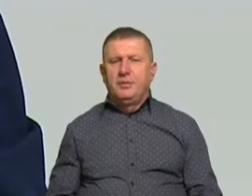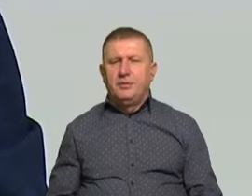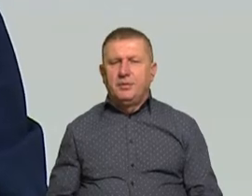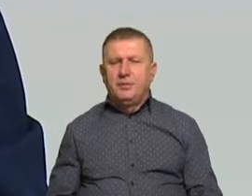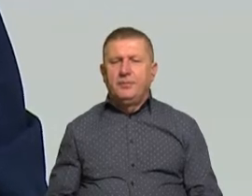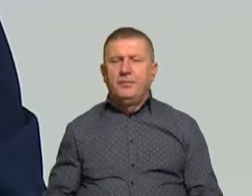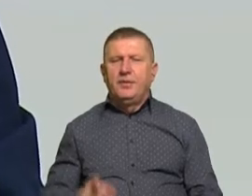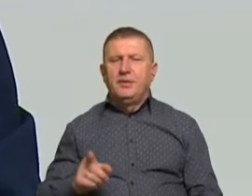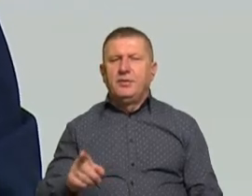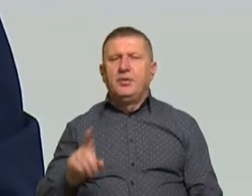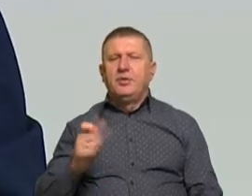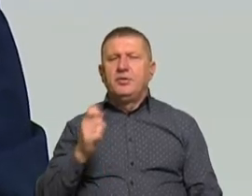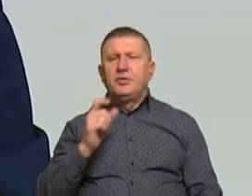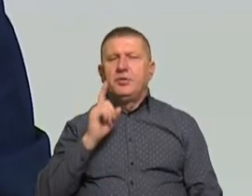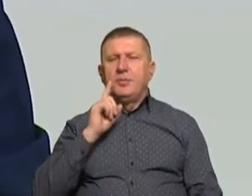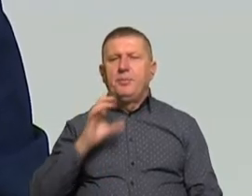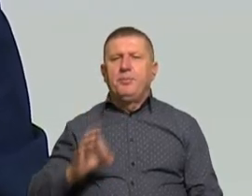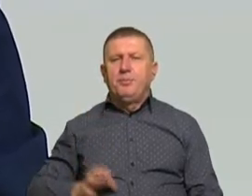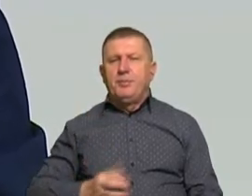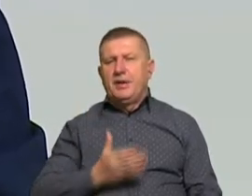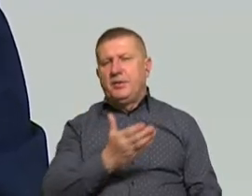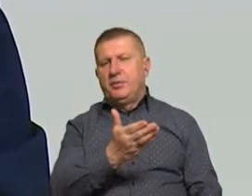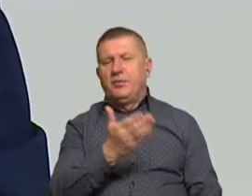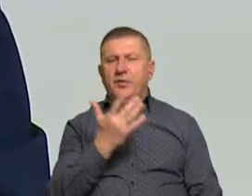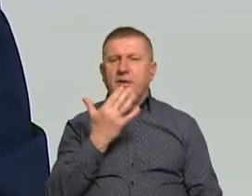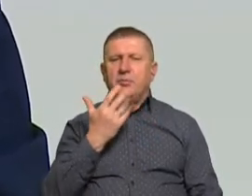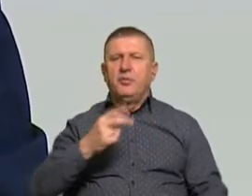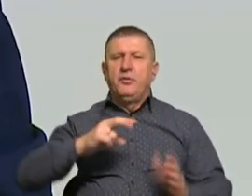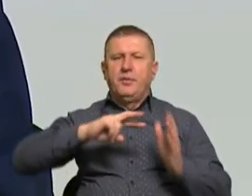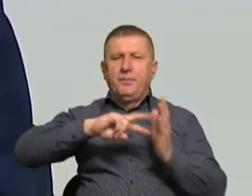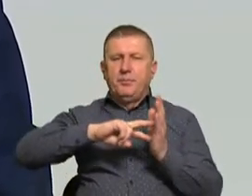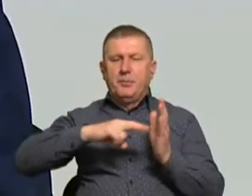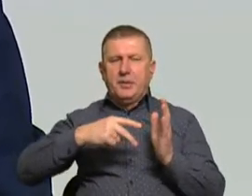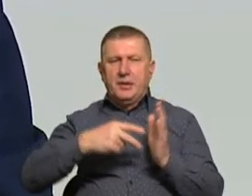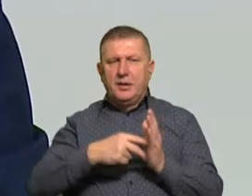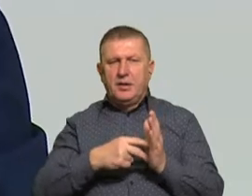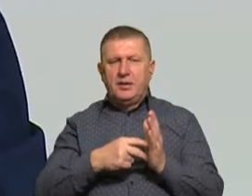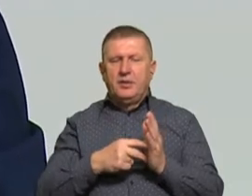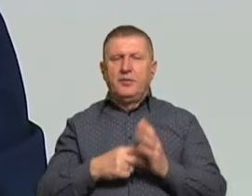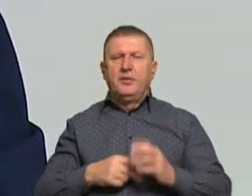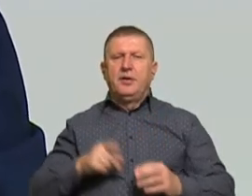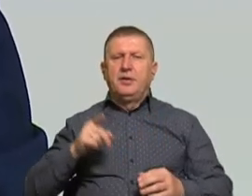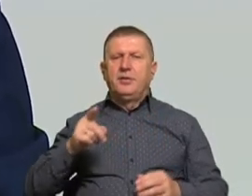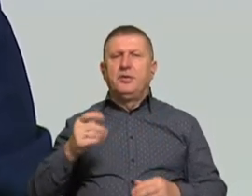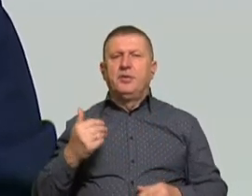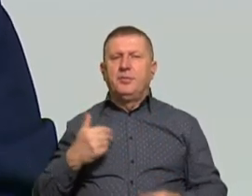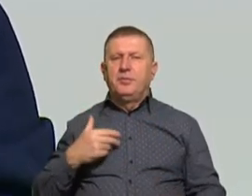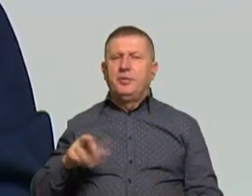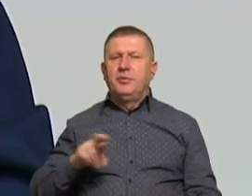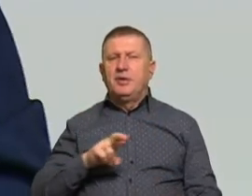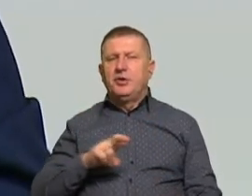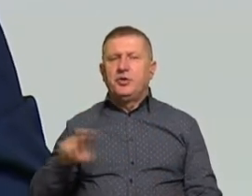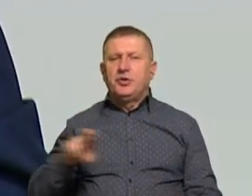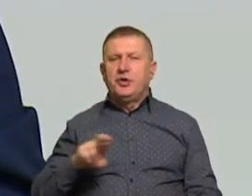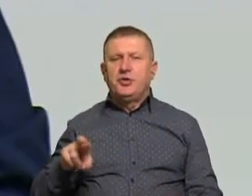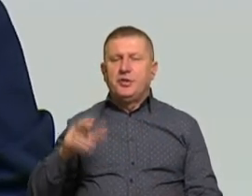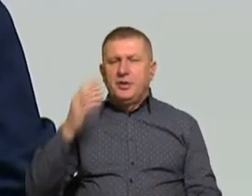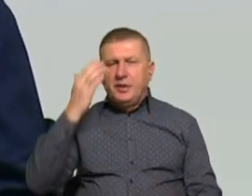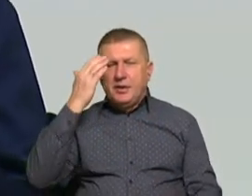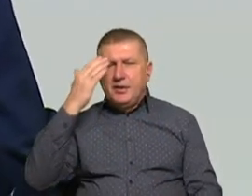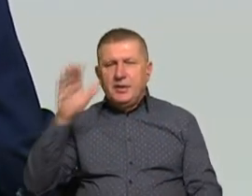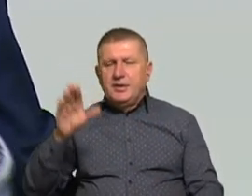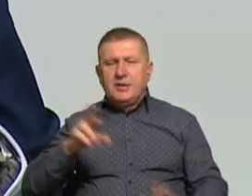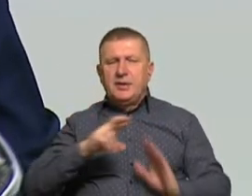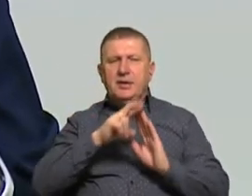To, co panowie, mój dwoich poprzedników mówili o planowaniu i to były rzeczy w ogóle nieznane w